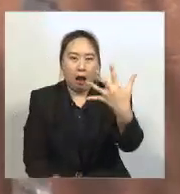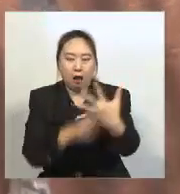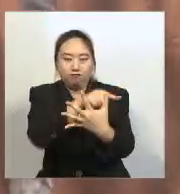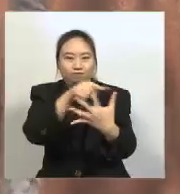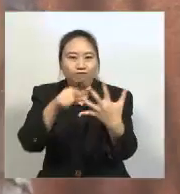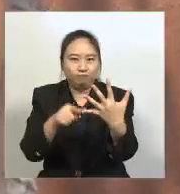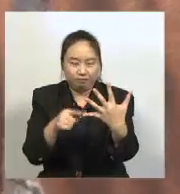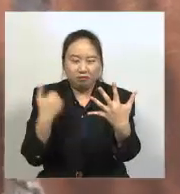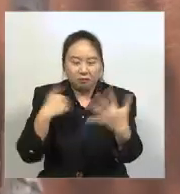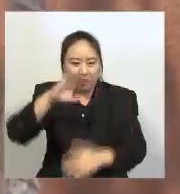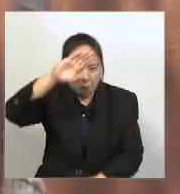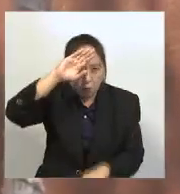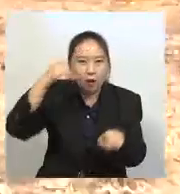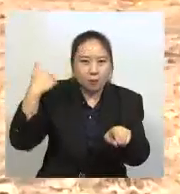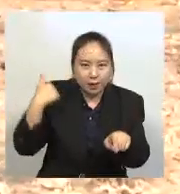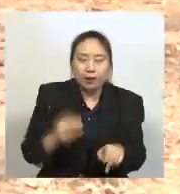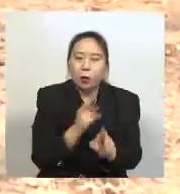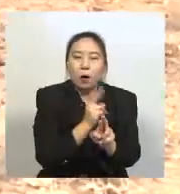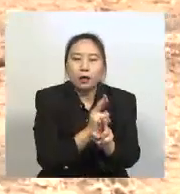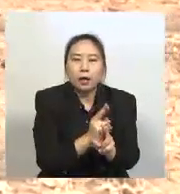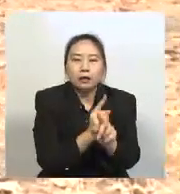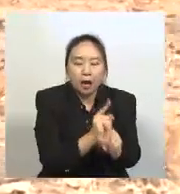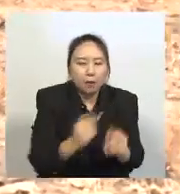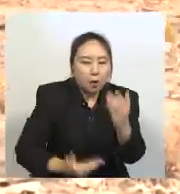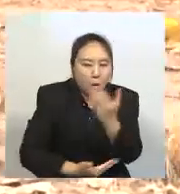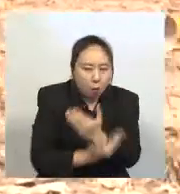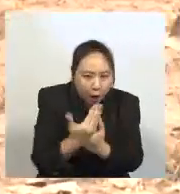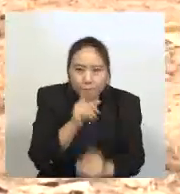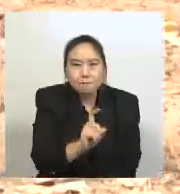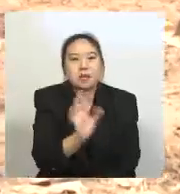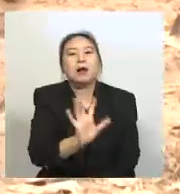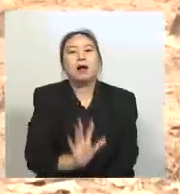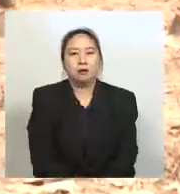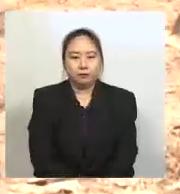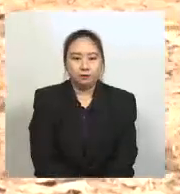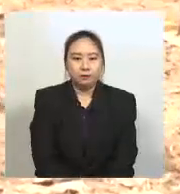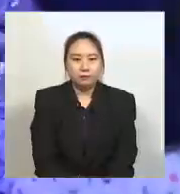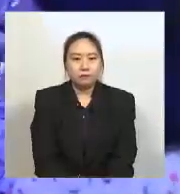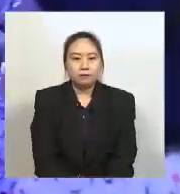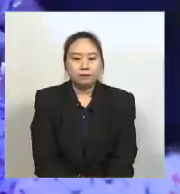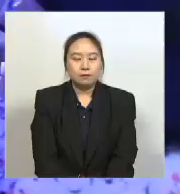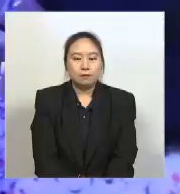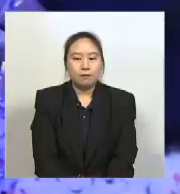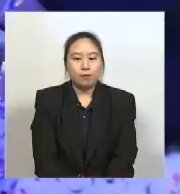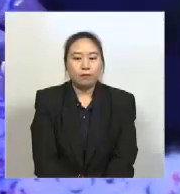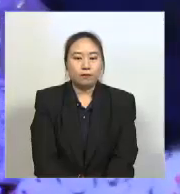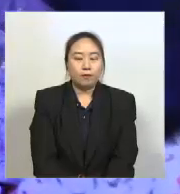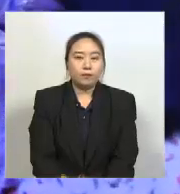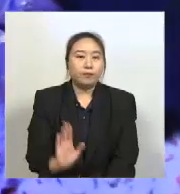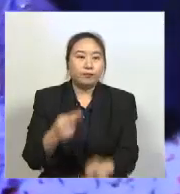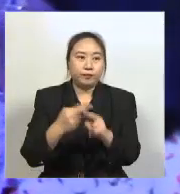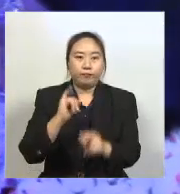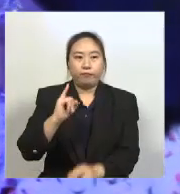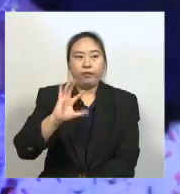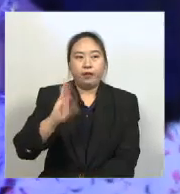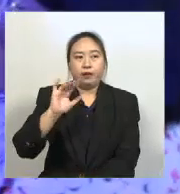วแพทย์จะรักษาตามอาการเพื่อให้มีโอกาสรอดมากที่สุดครับ ทางด้านนายชยาวุฒิ